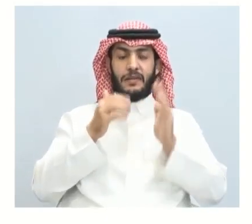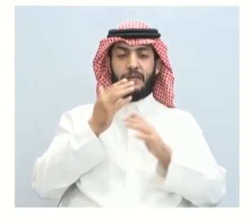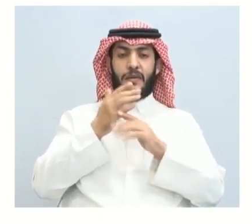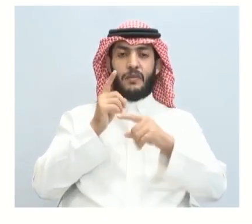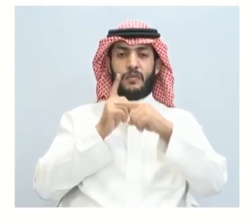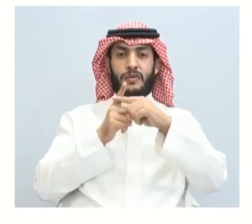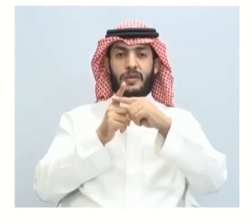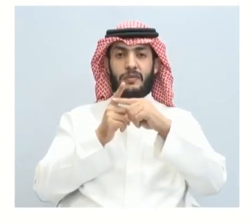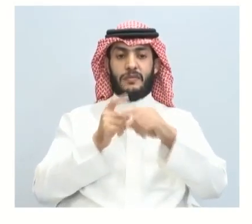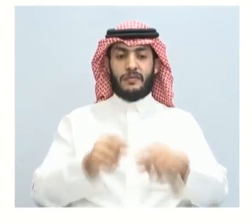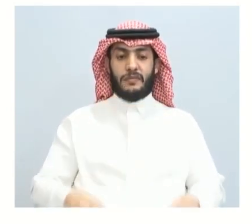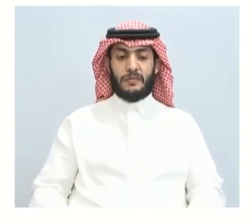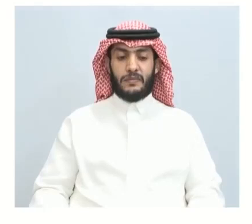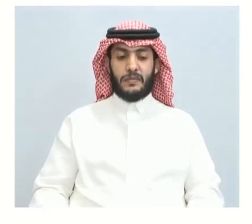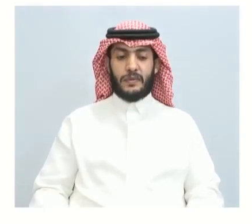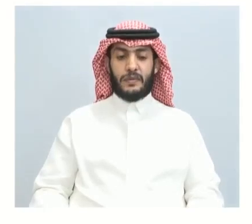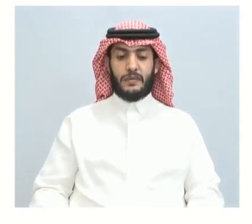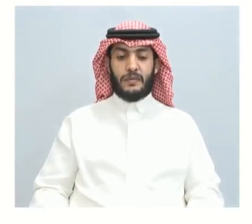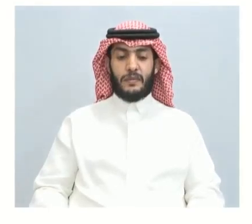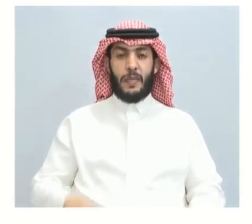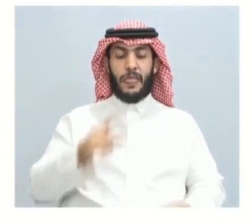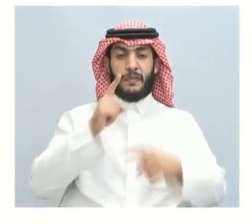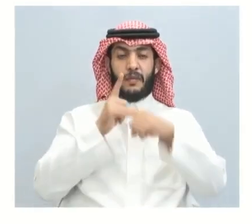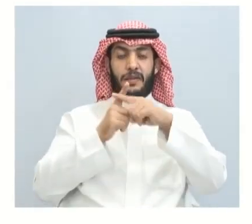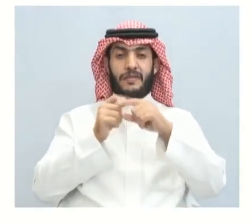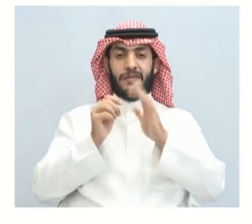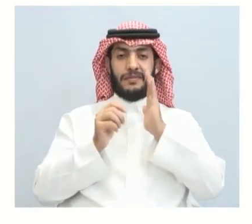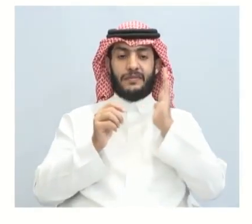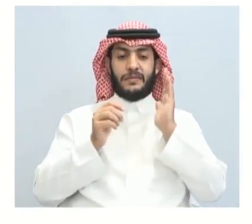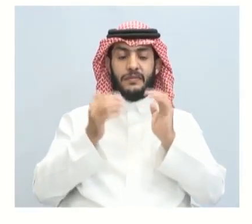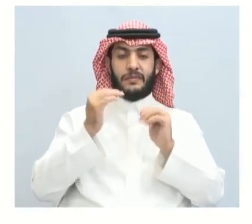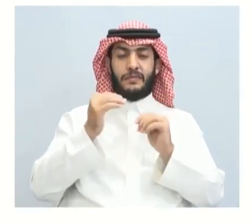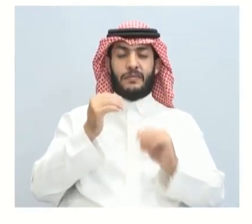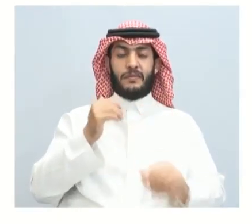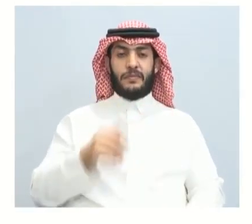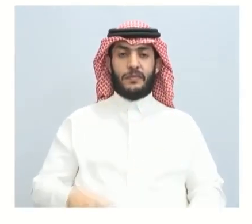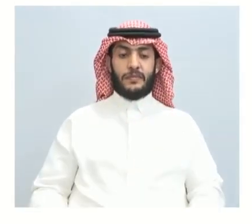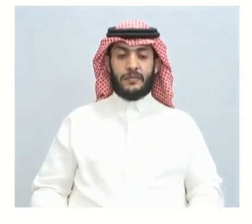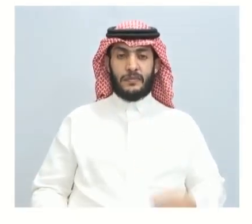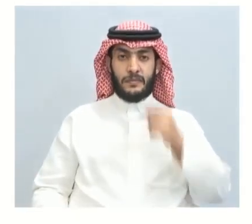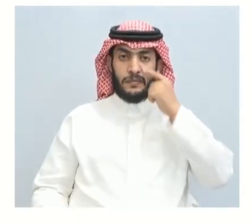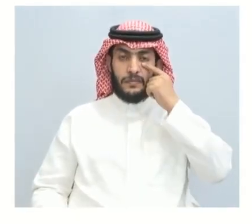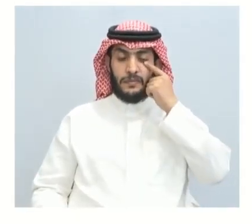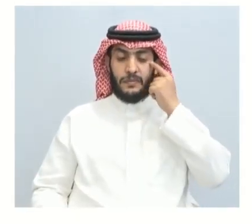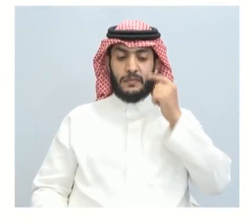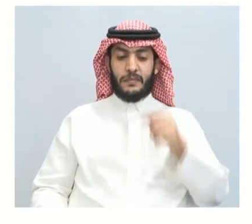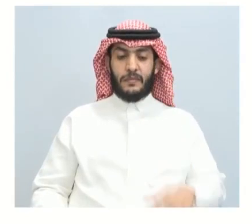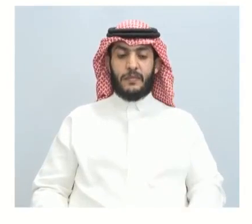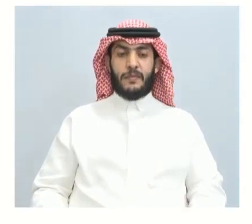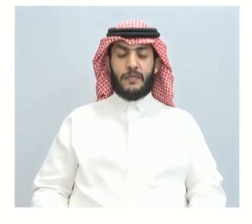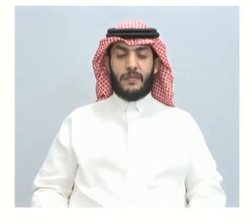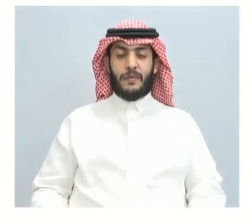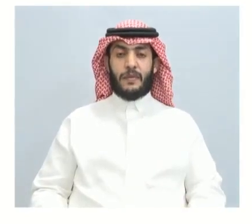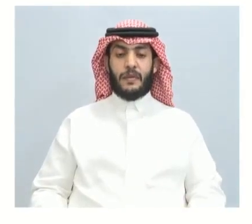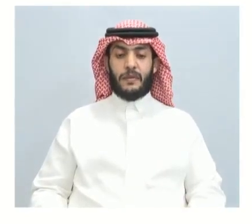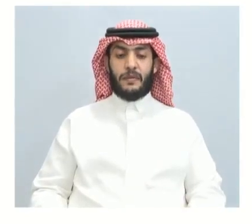بالموجب قلنا احنا اذا كان بالموجب يعني في تعاكس في الازاحه الافقيه اذا كان موجب ازاحه نحو اليسار بمقدار واحد